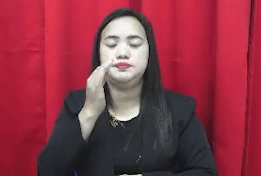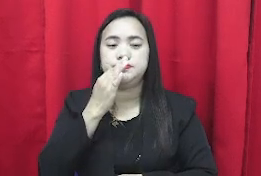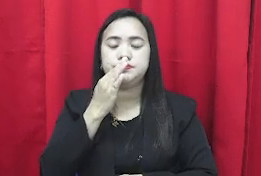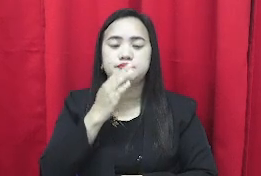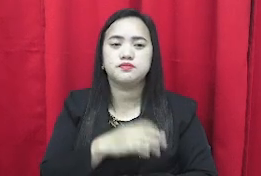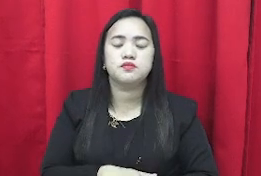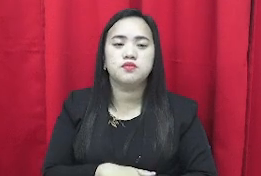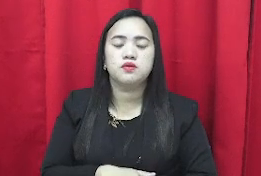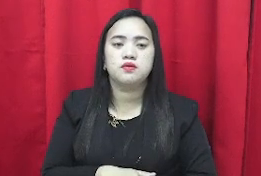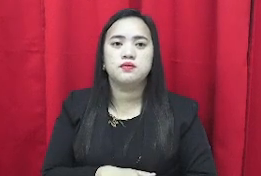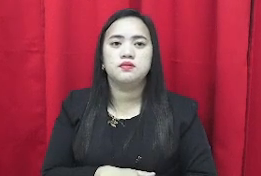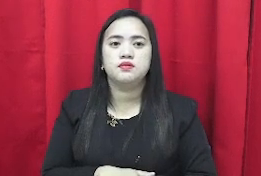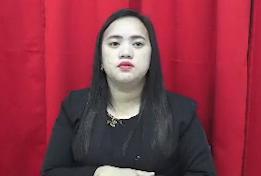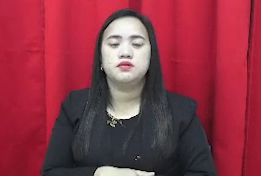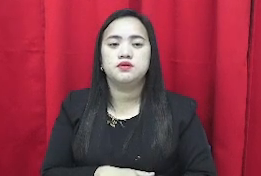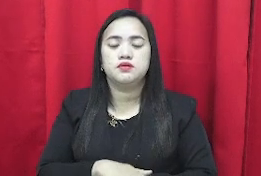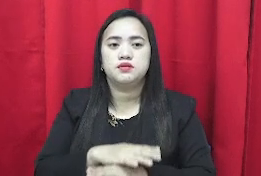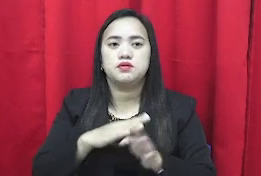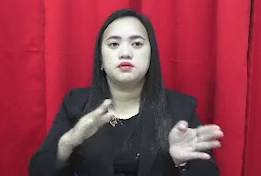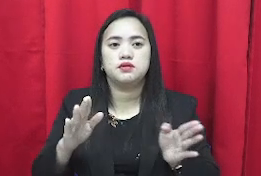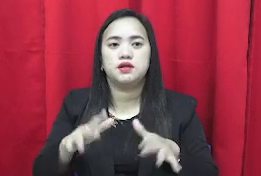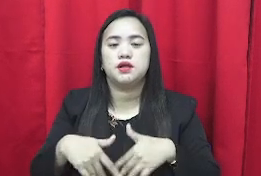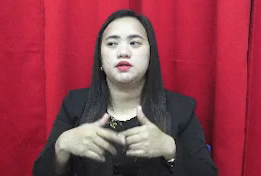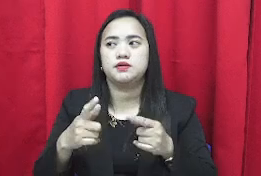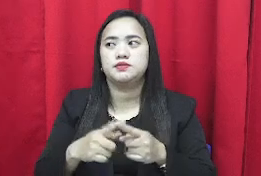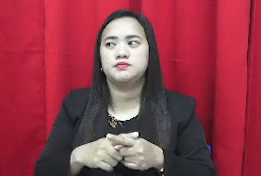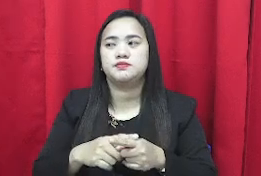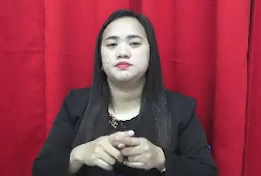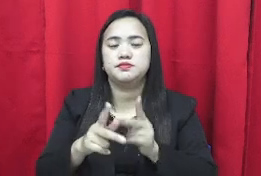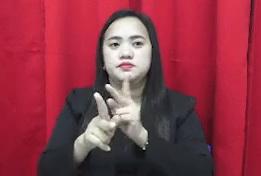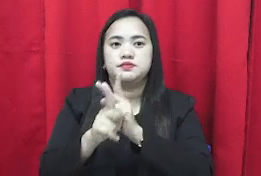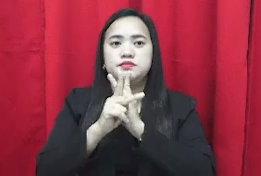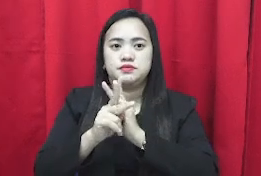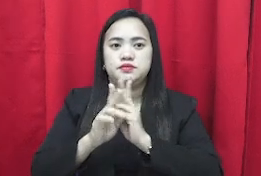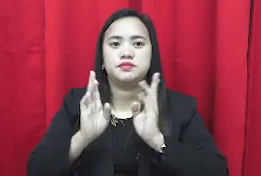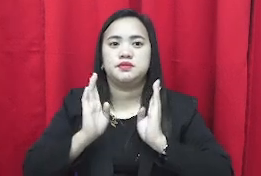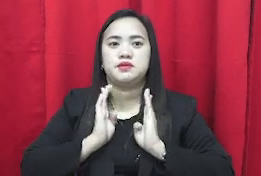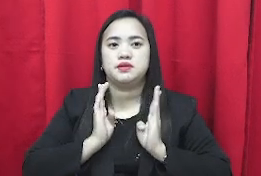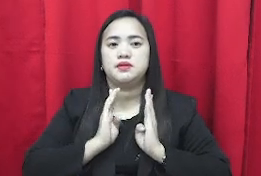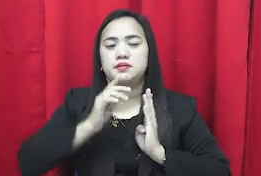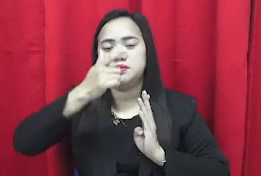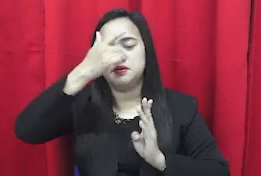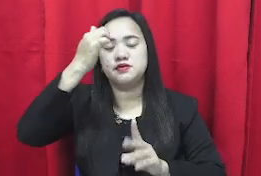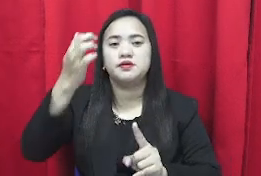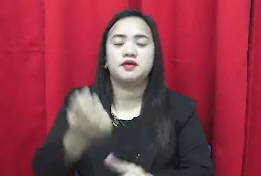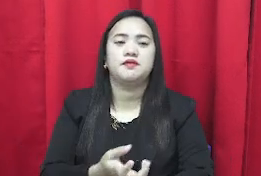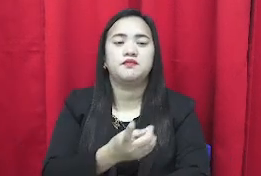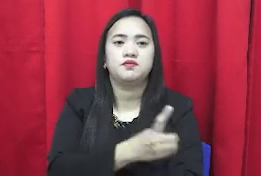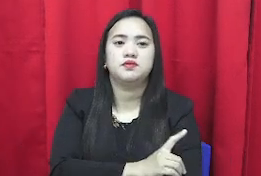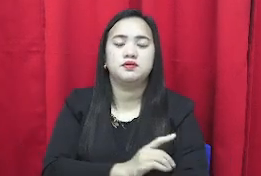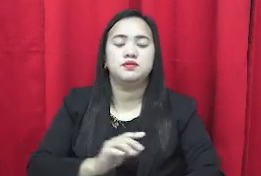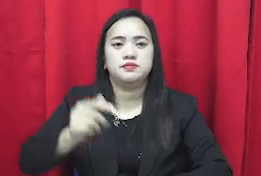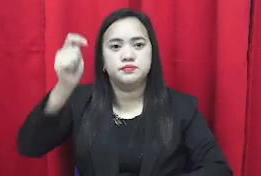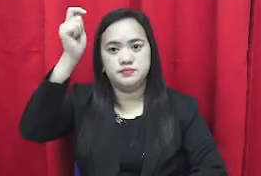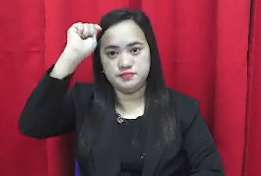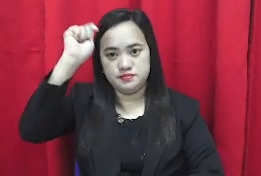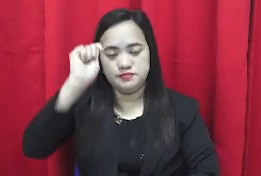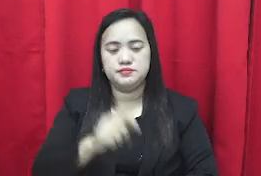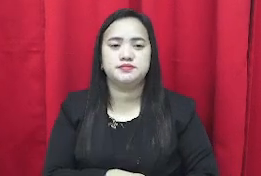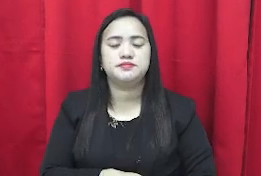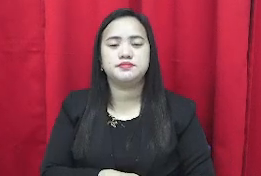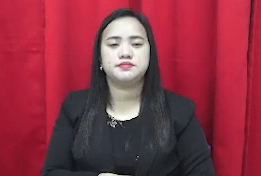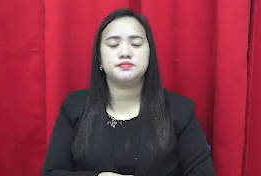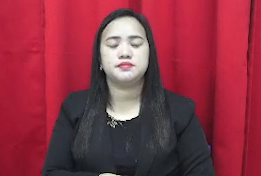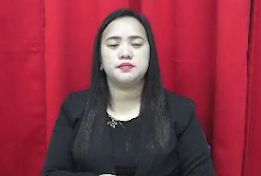sila malilipatan ng ng pagligo Yeah kasi siguradong maliligo sila doon hindi sila malilipatan ng ah